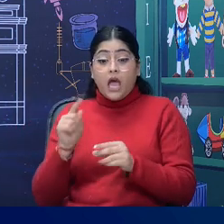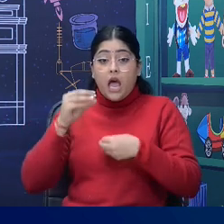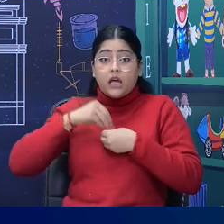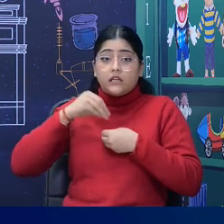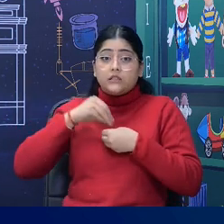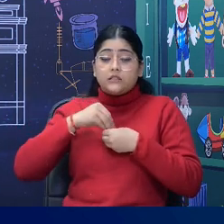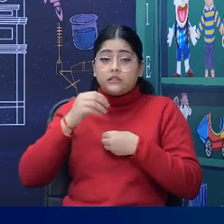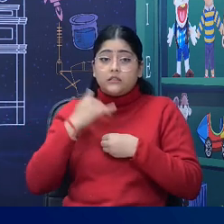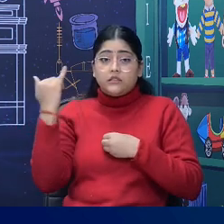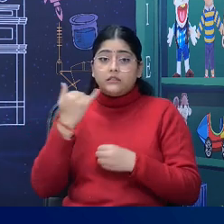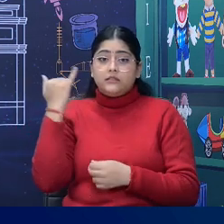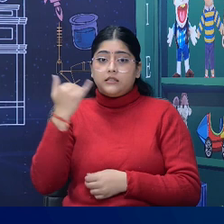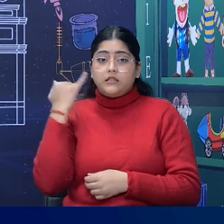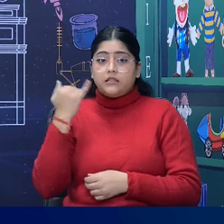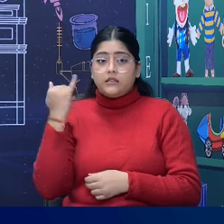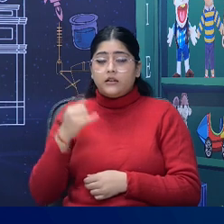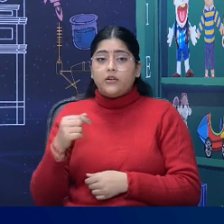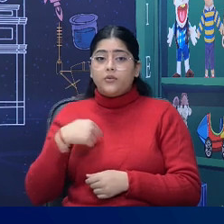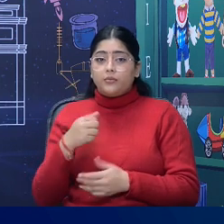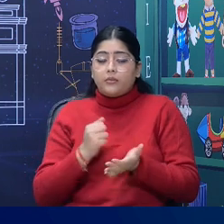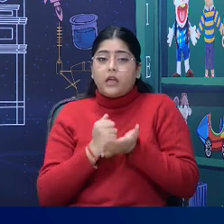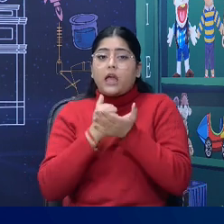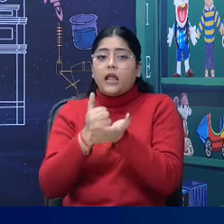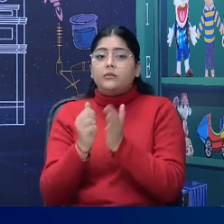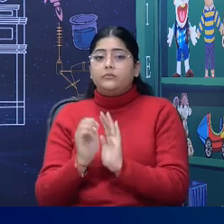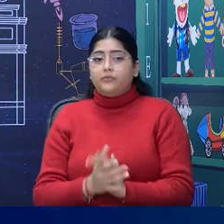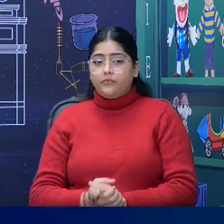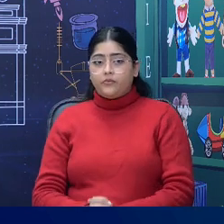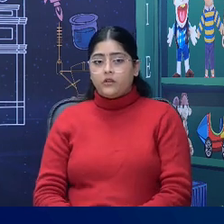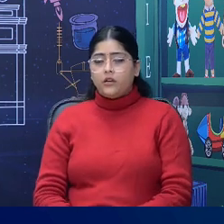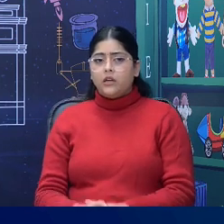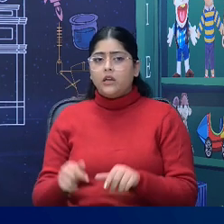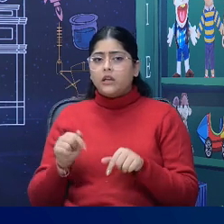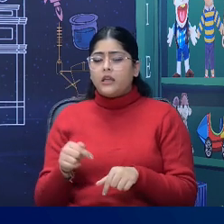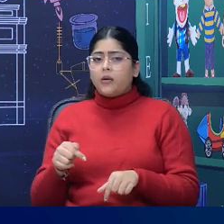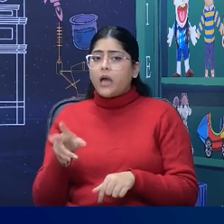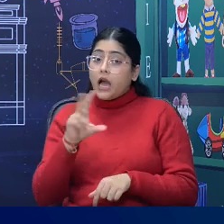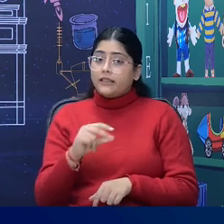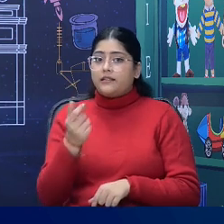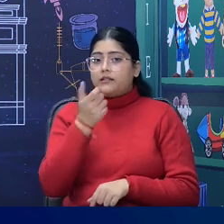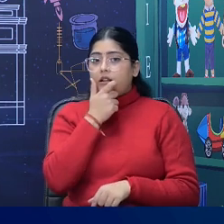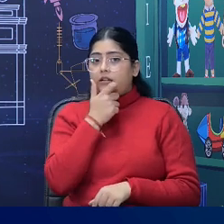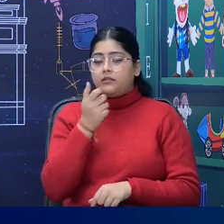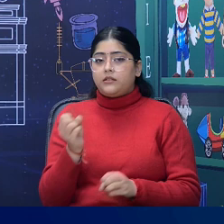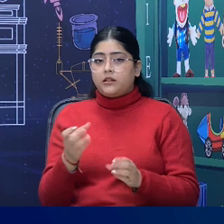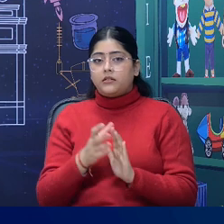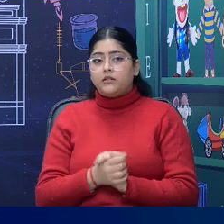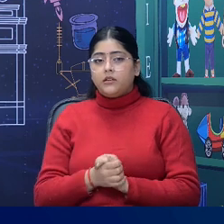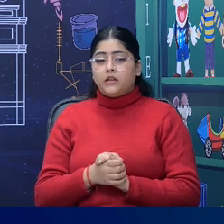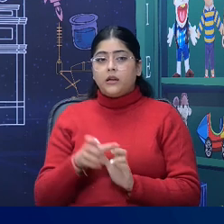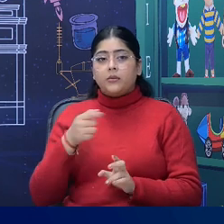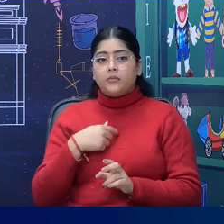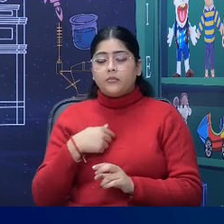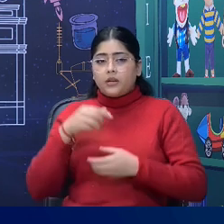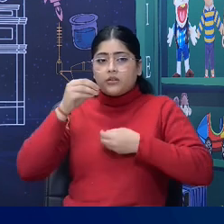सबका उस ज्योति को जगाने के लिए आवाहन करता हूं तो यह बात सुन के वो फिर हंसने लगा मैं तुम्हारे भीतर वही